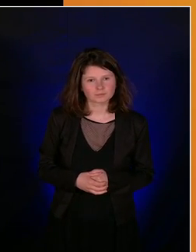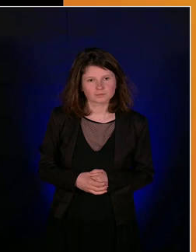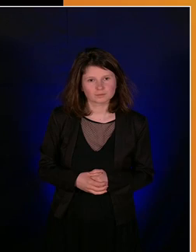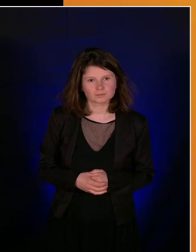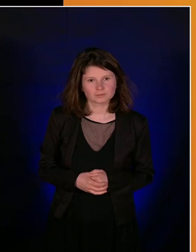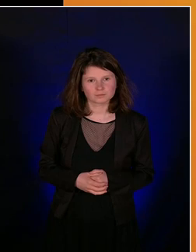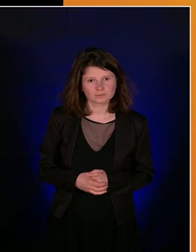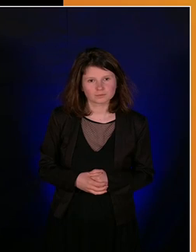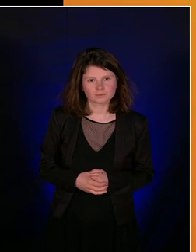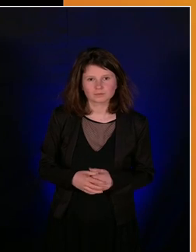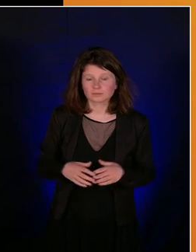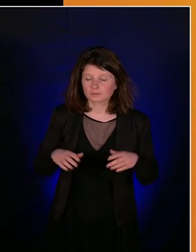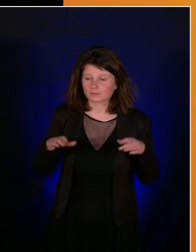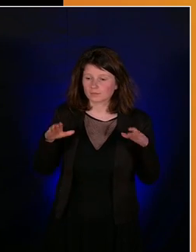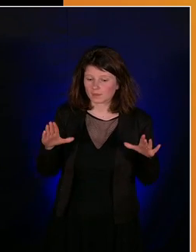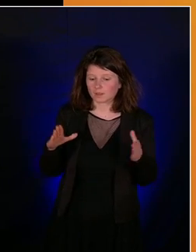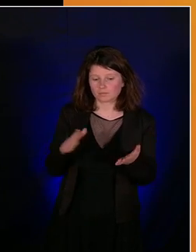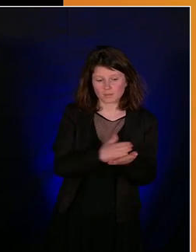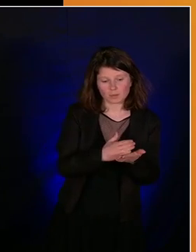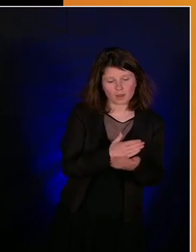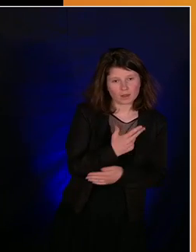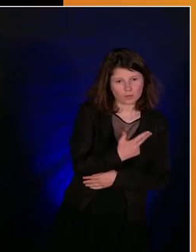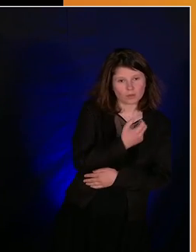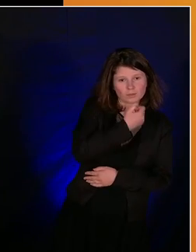et se prépare le 3